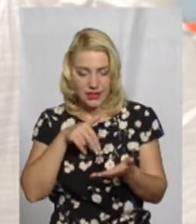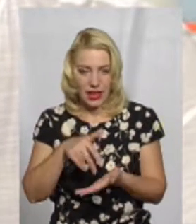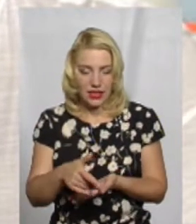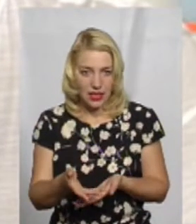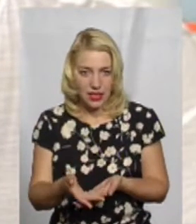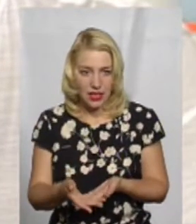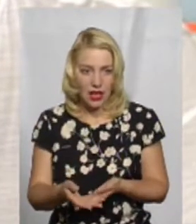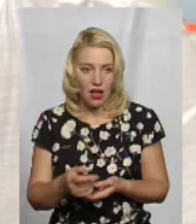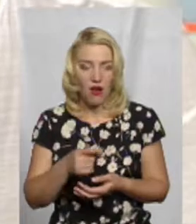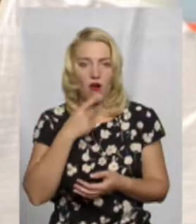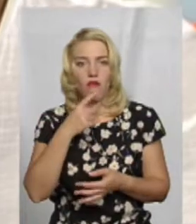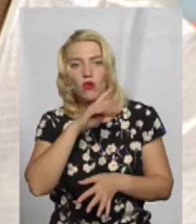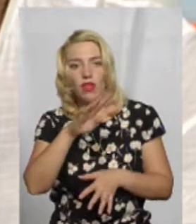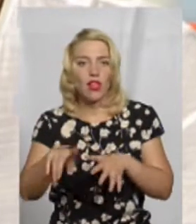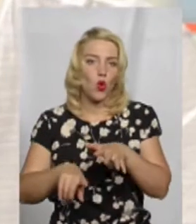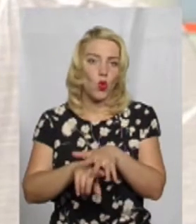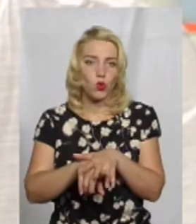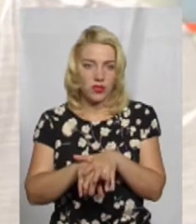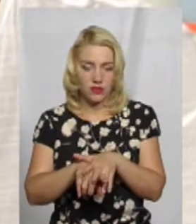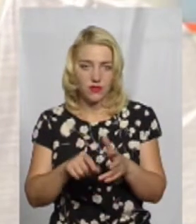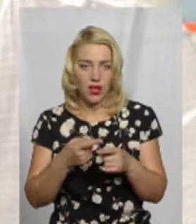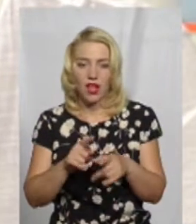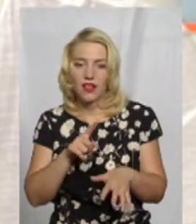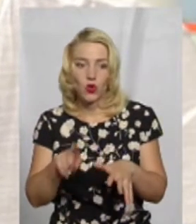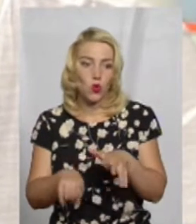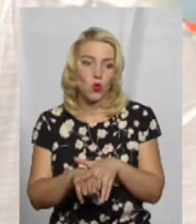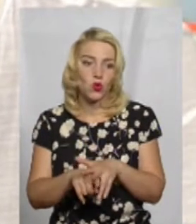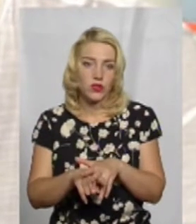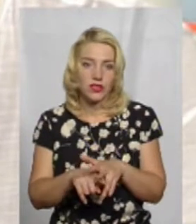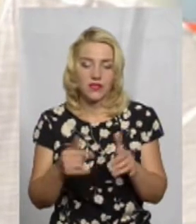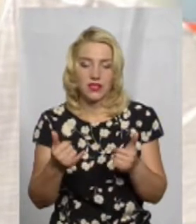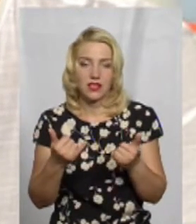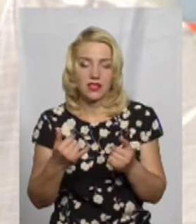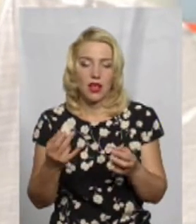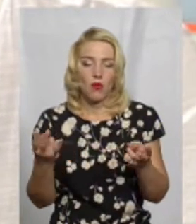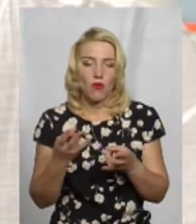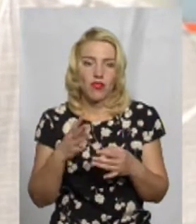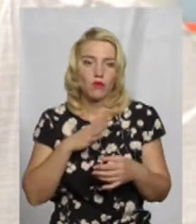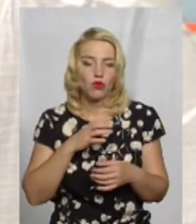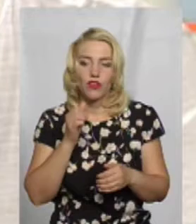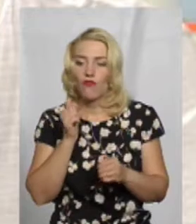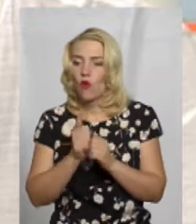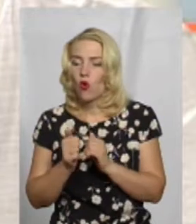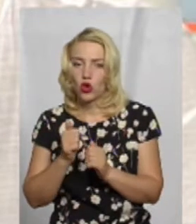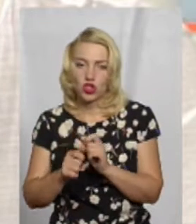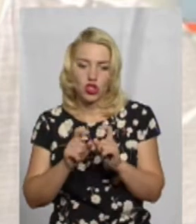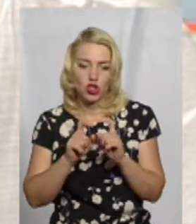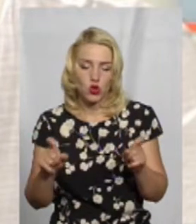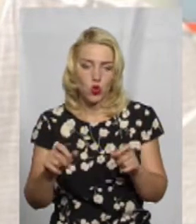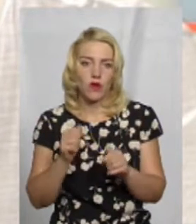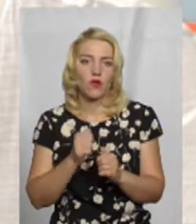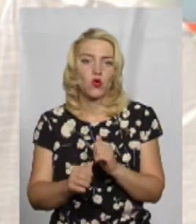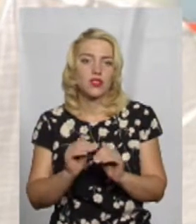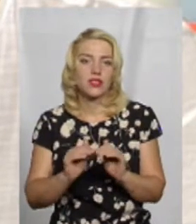вже інклюзію. Інклюзію зараз повинна бути в кожній школі, в